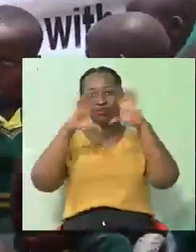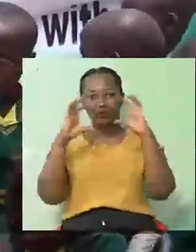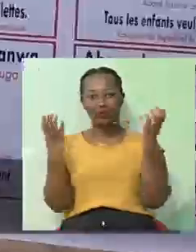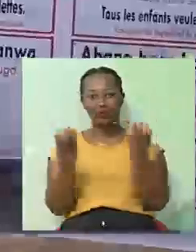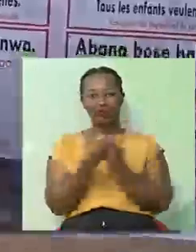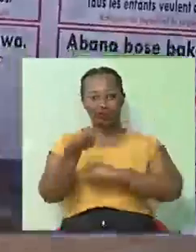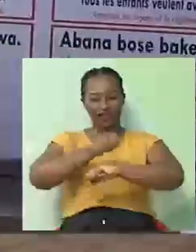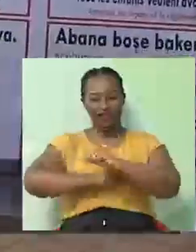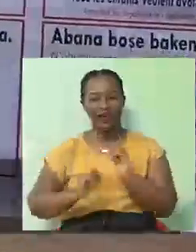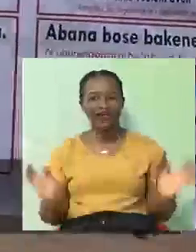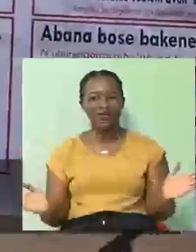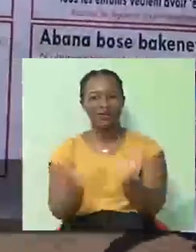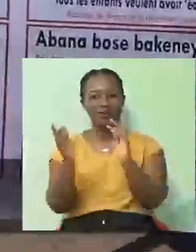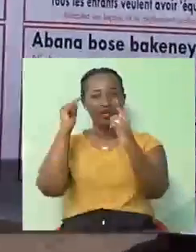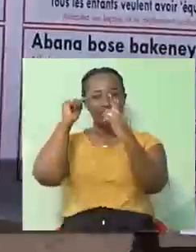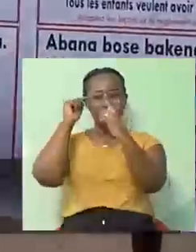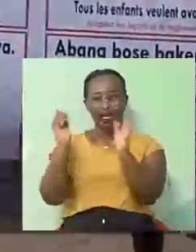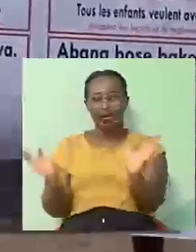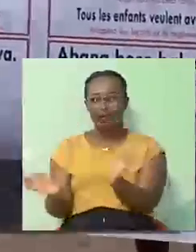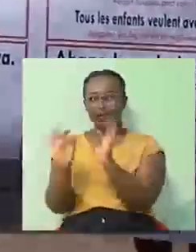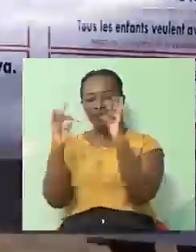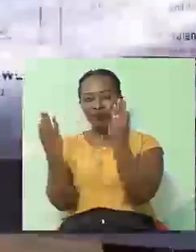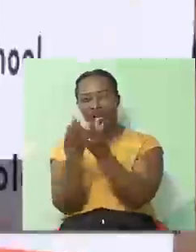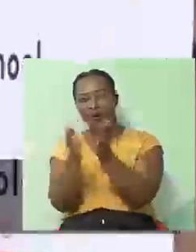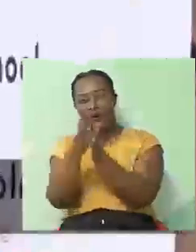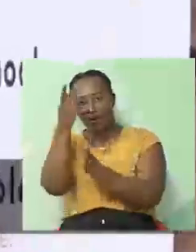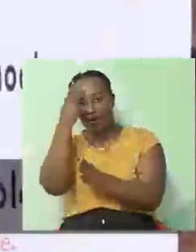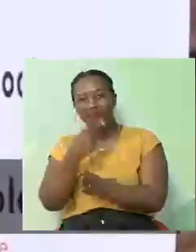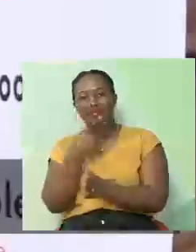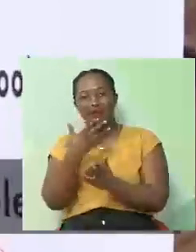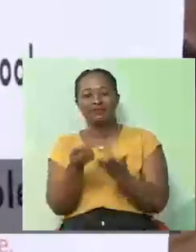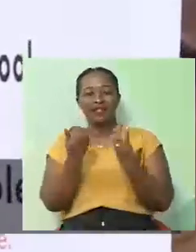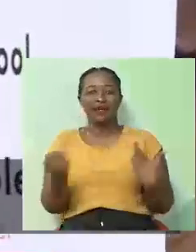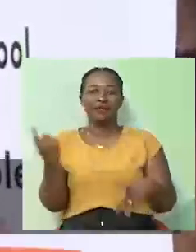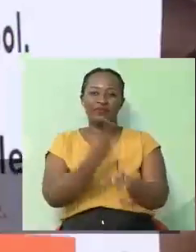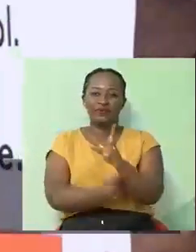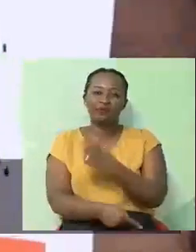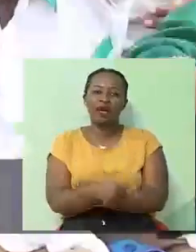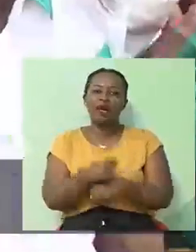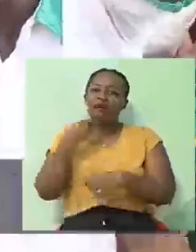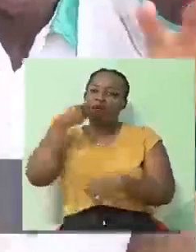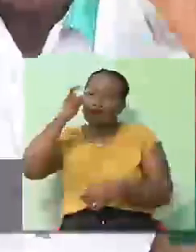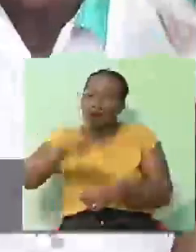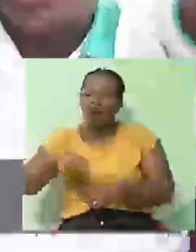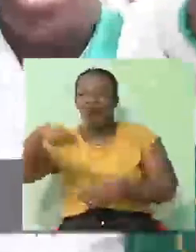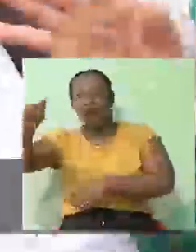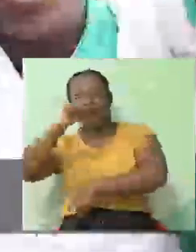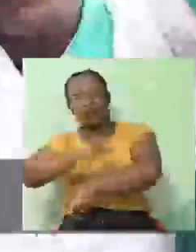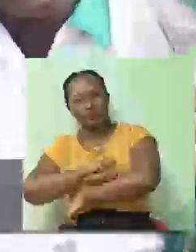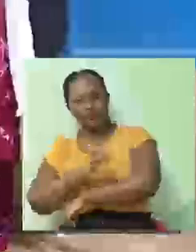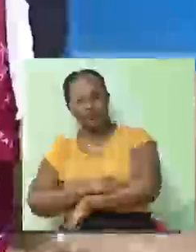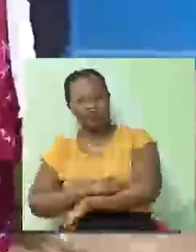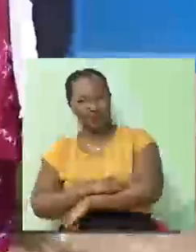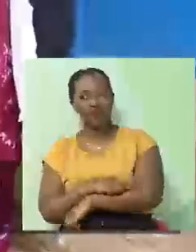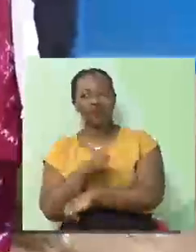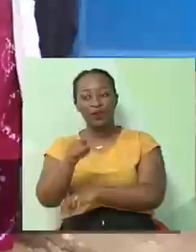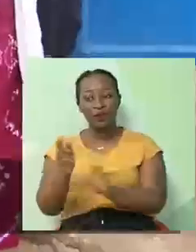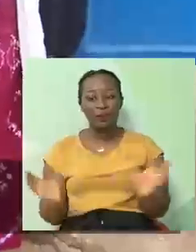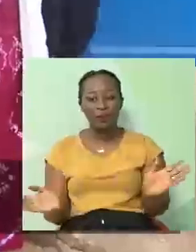no hino ku isi hari igikorwa cy'ubukangurambaga bugamije gukangurira imiryango n'ababyeyi bafite abana bafite ubumuga kutabavutsa uburenganzira bwo kugana